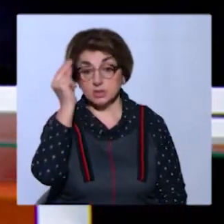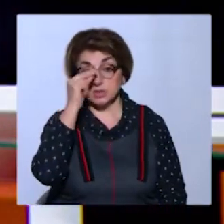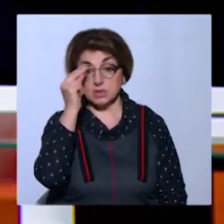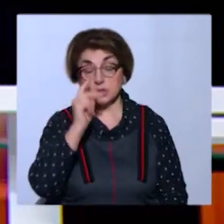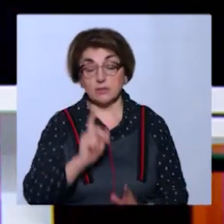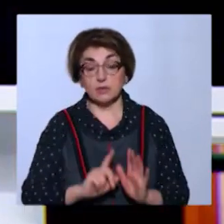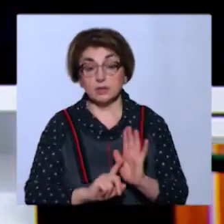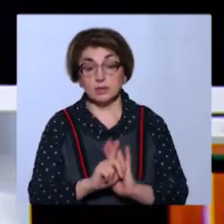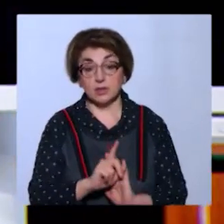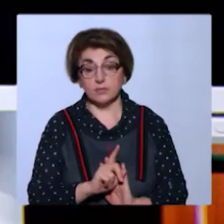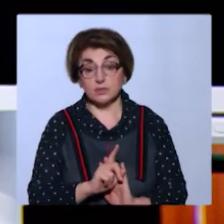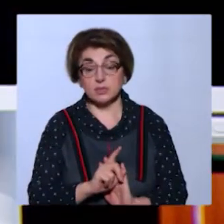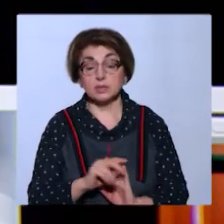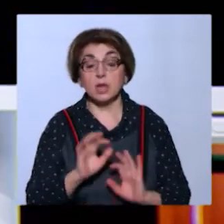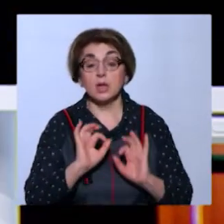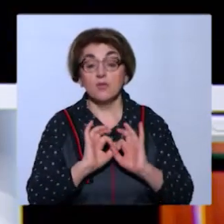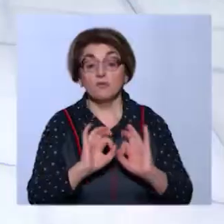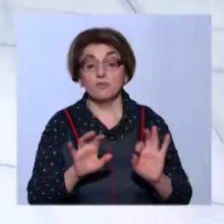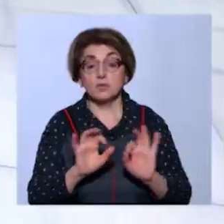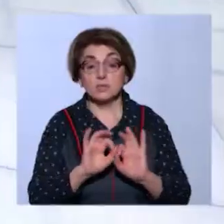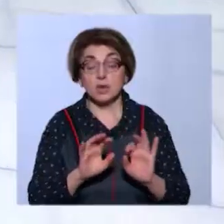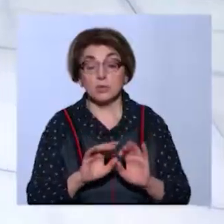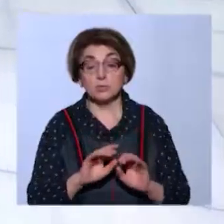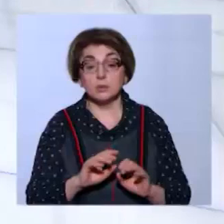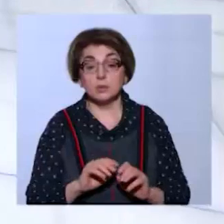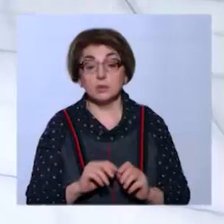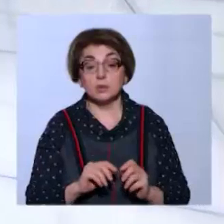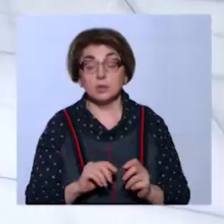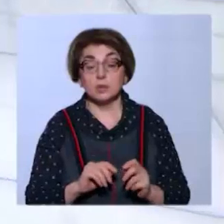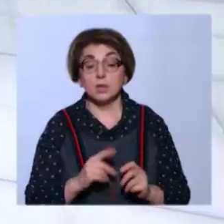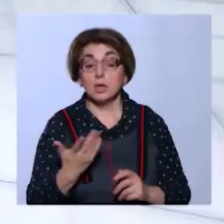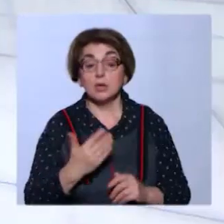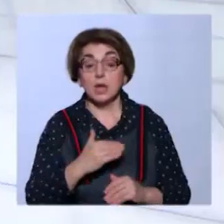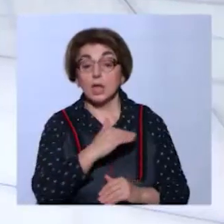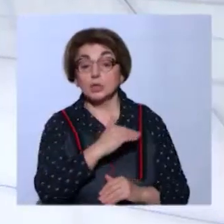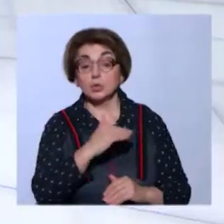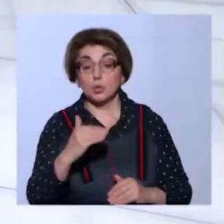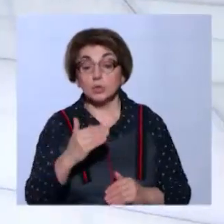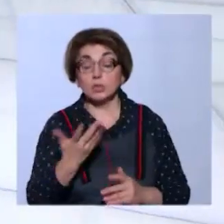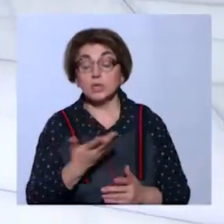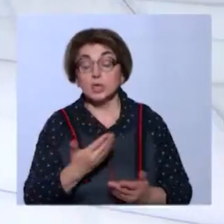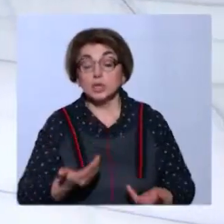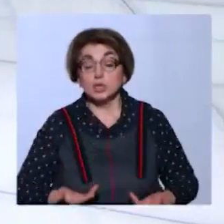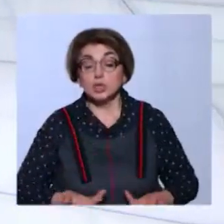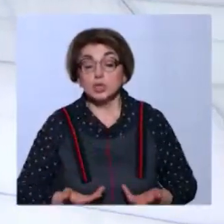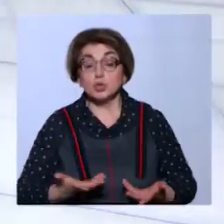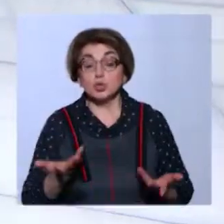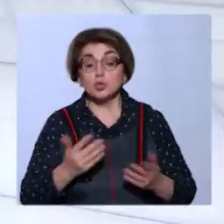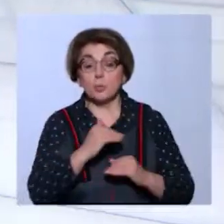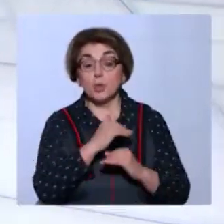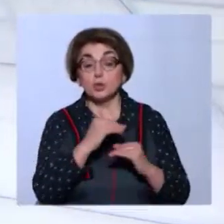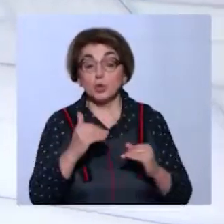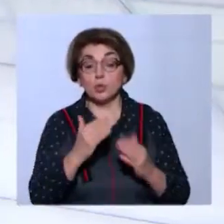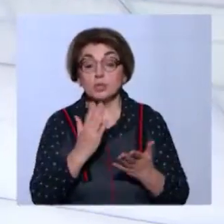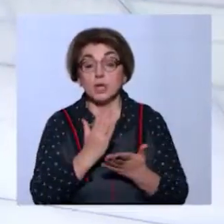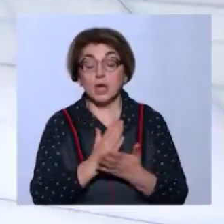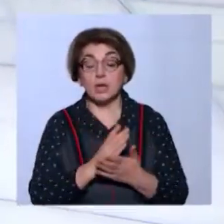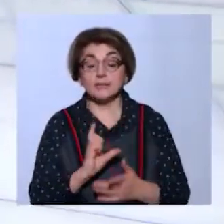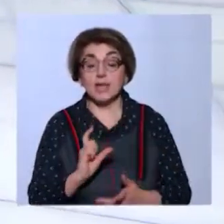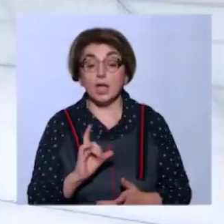ეკოლოგიის და ვისაუბრეთ რა დონეზე ხდება, სიცოცხლის რომელ დონეზე ხდება ეკოლოგიური